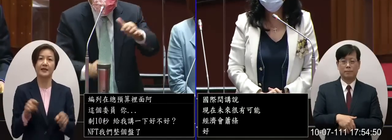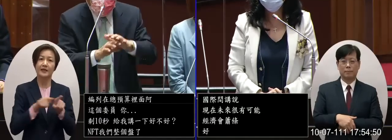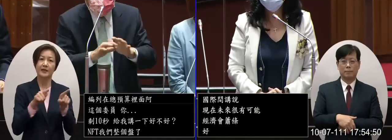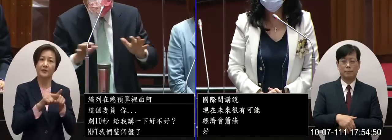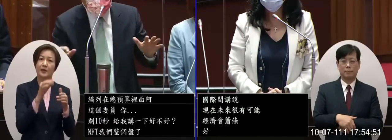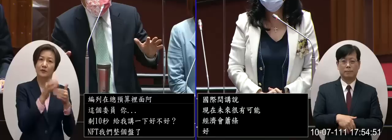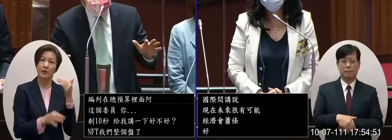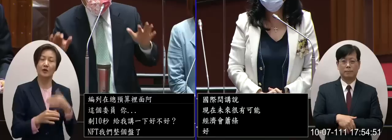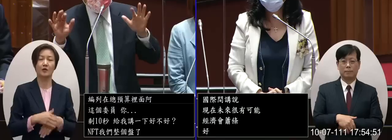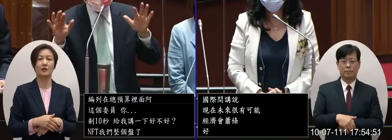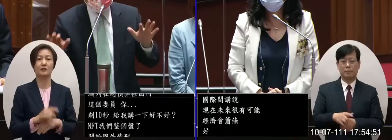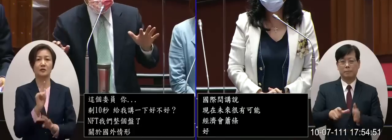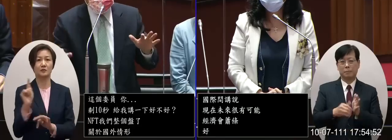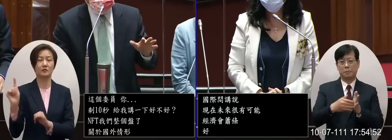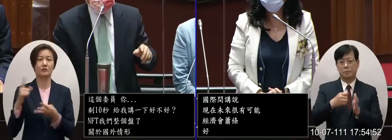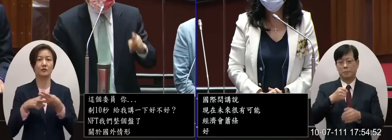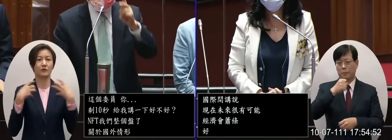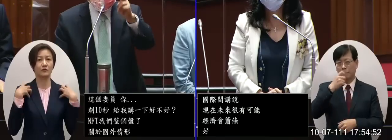管会来管相关。